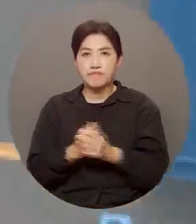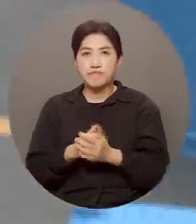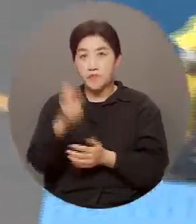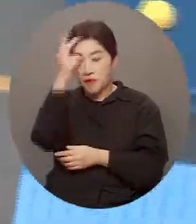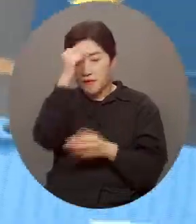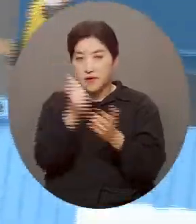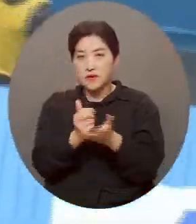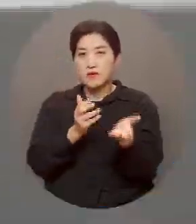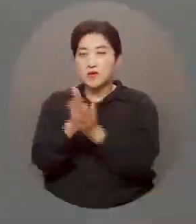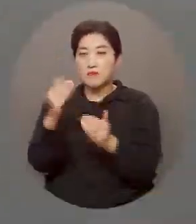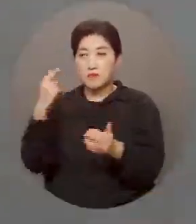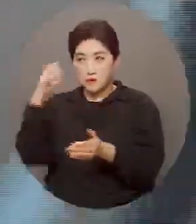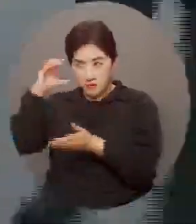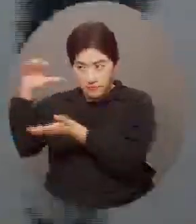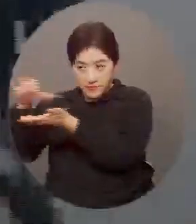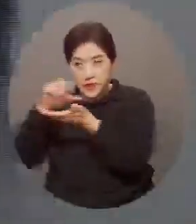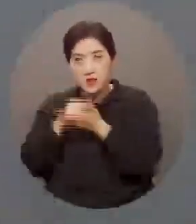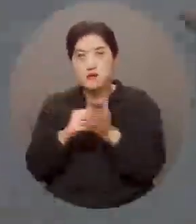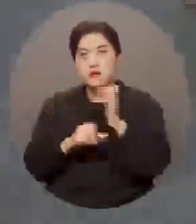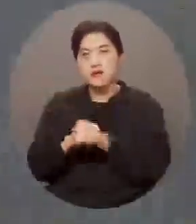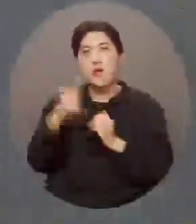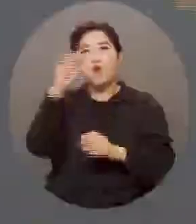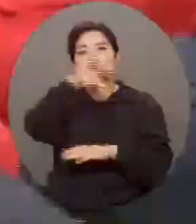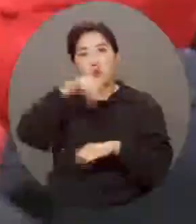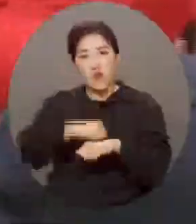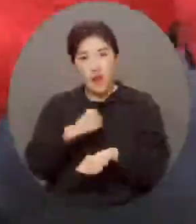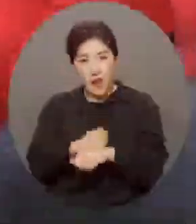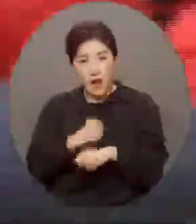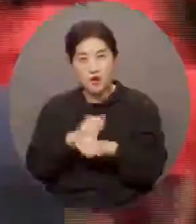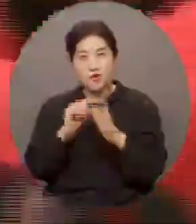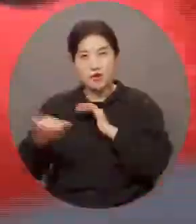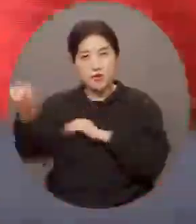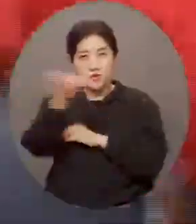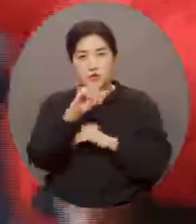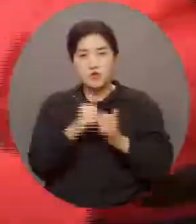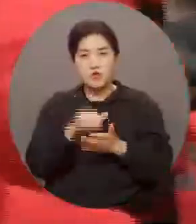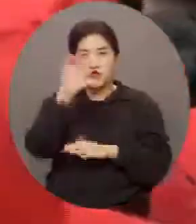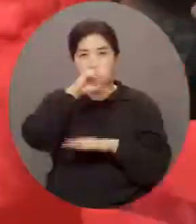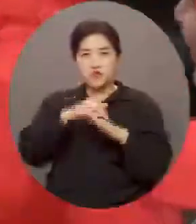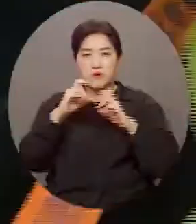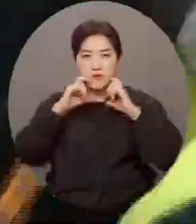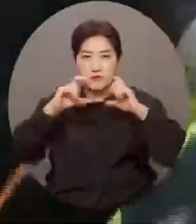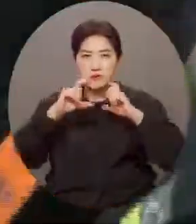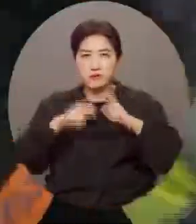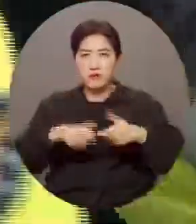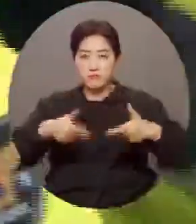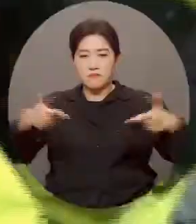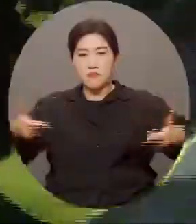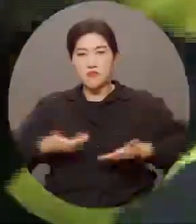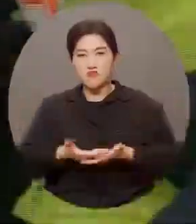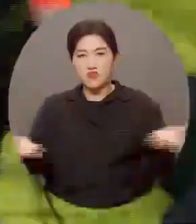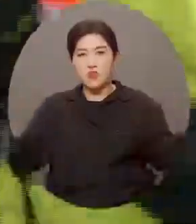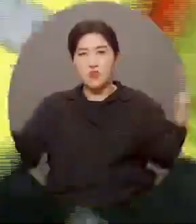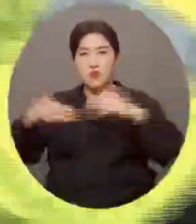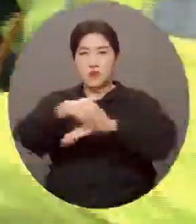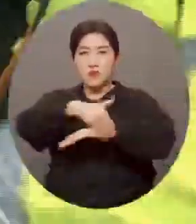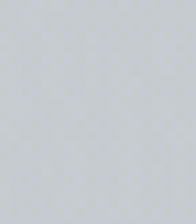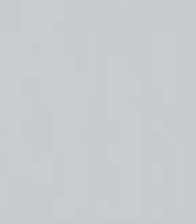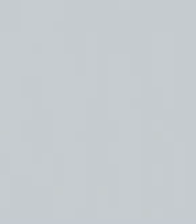경찰은 전문가 의견을 반영해 추가 모의 훈련을 해본 뒤 전국적으로 확대할 예정입니다. MBC 뉴스